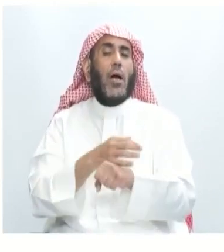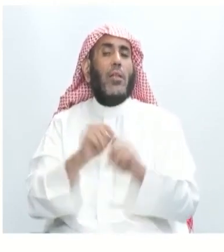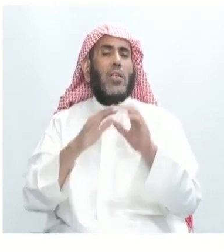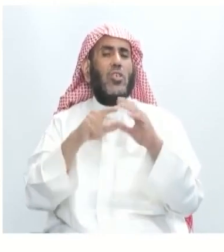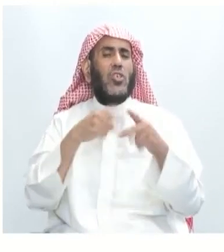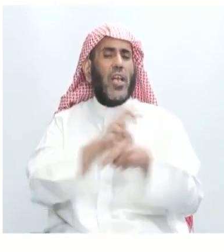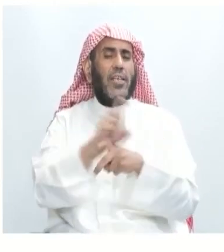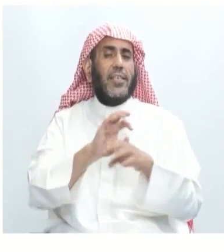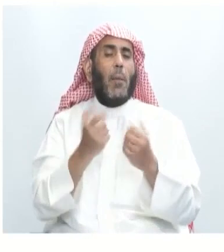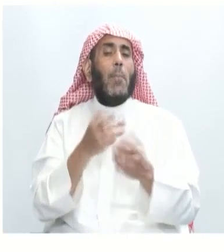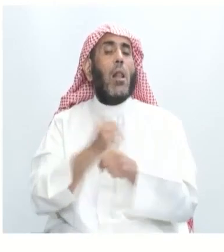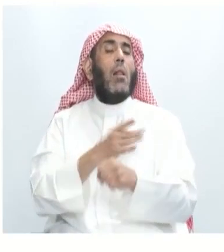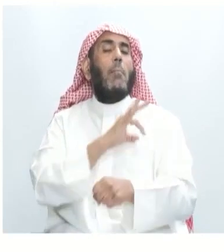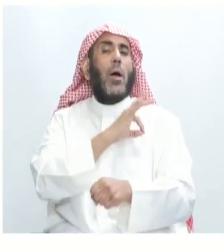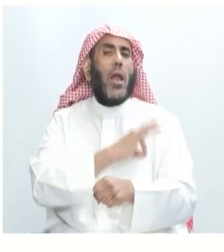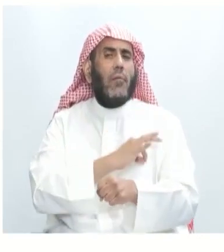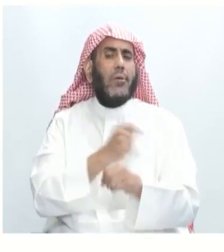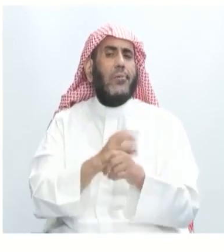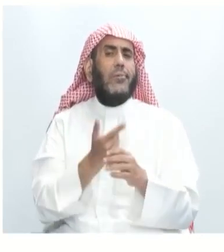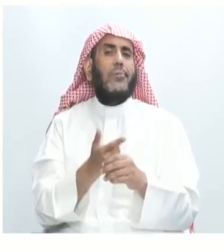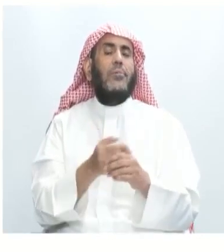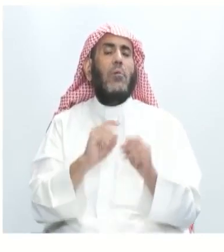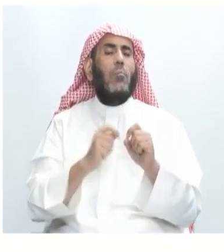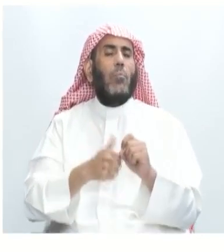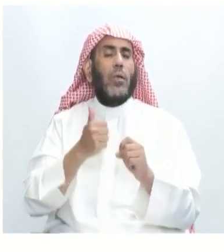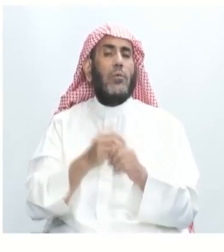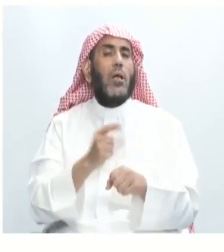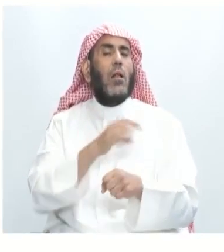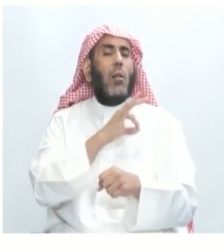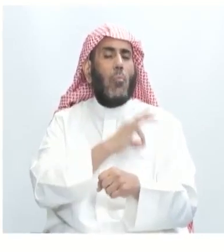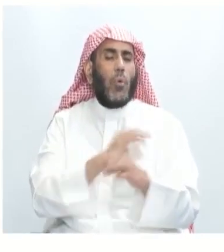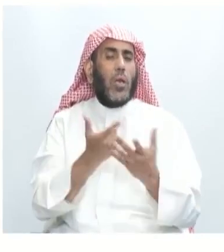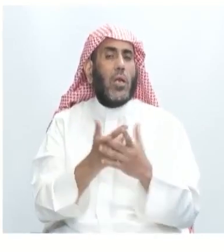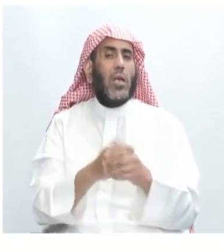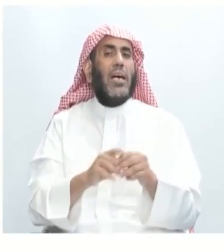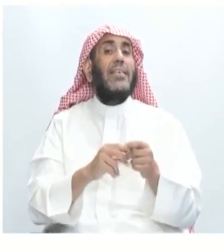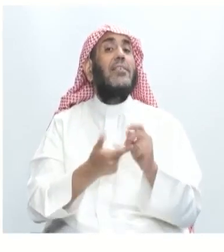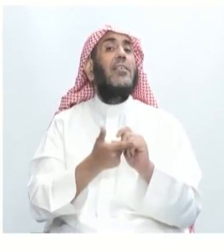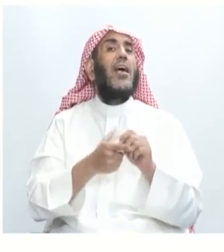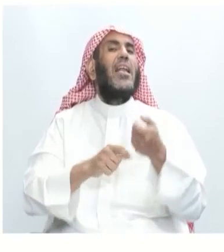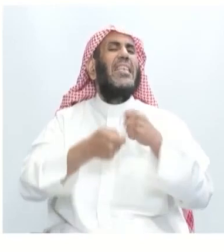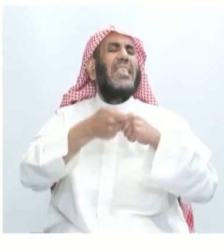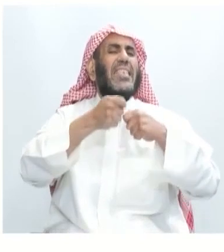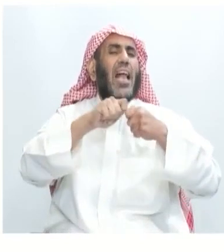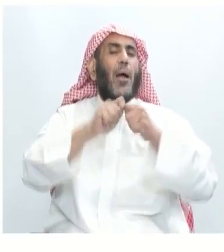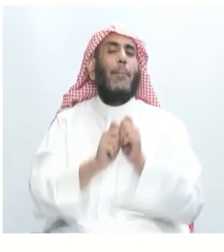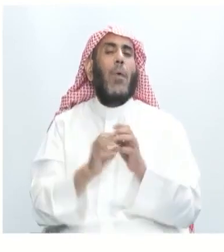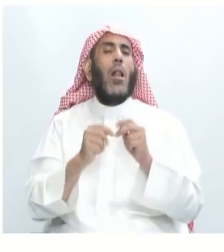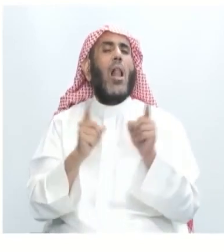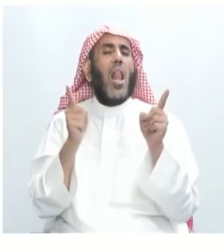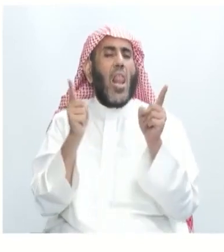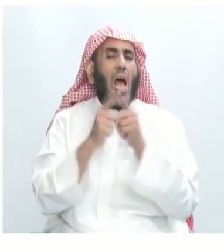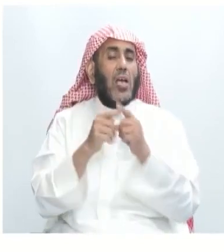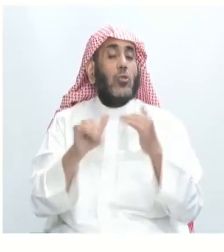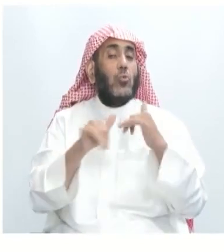الاستخدامات ايضا ما المنافع الاستخدامات الممكنه المنافع والاستخدامات الممكنه الصيانه خامسا الصيانه هنا لخص الطرق